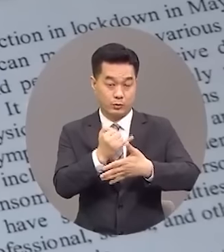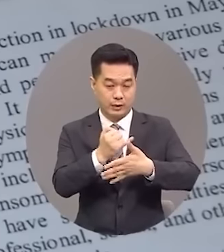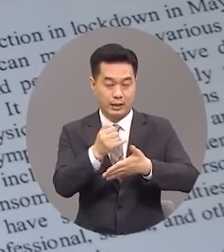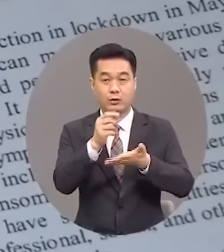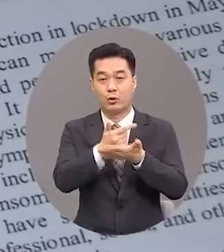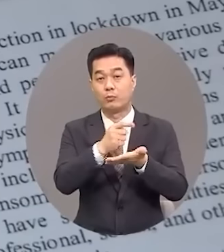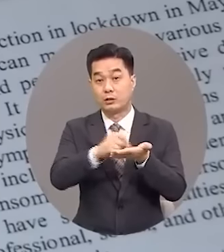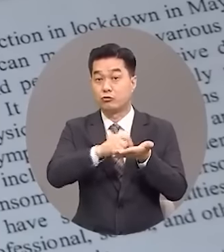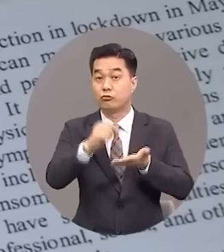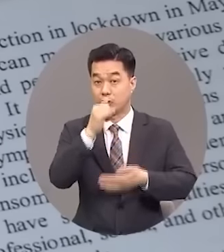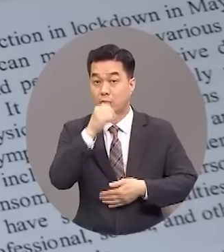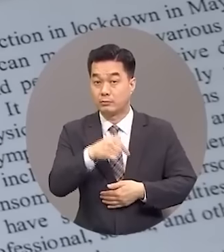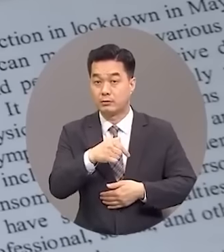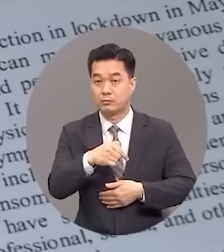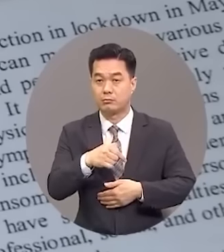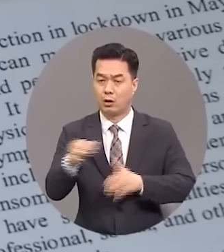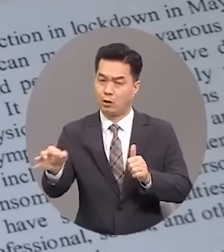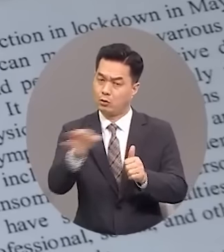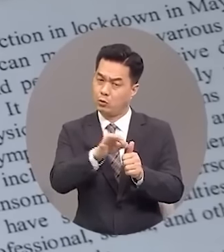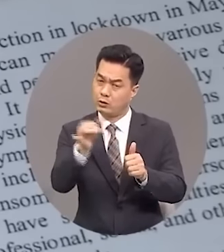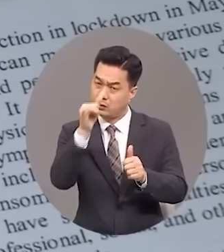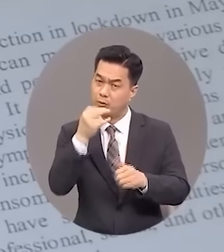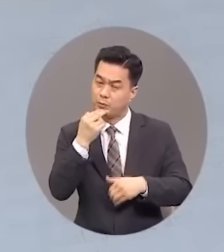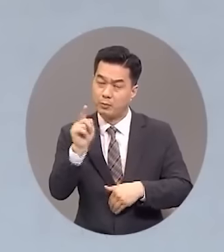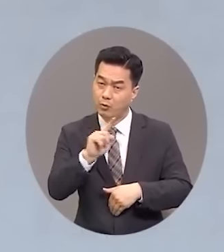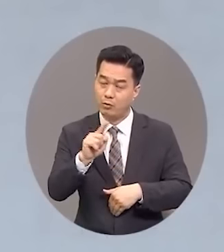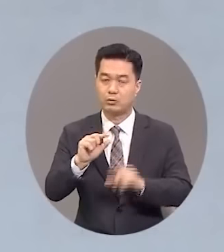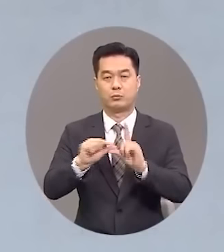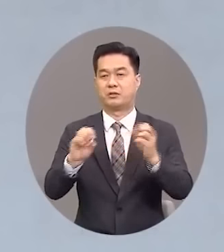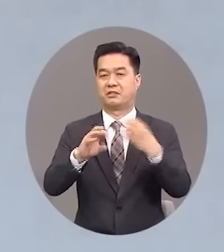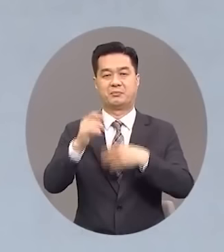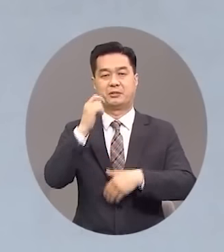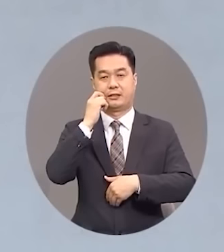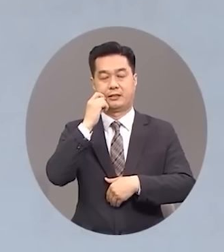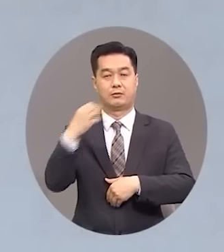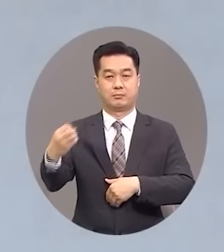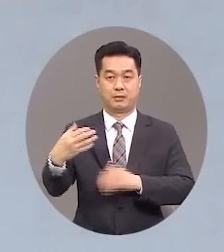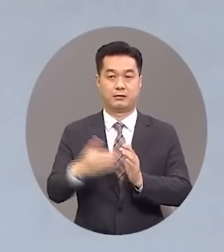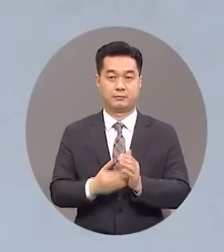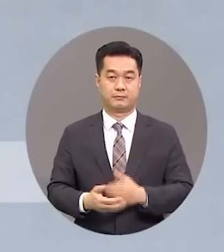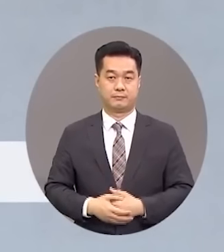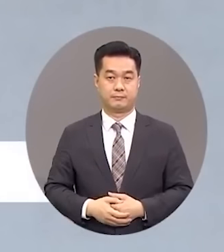논문 작성 과정에서 금전이 오갔는지 었더니 그 부분은 답할 수 없다고